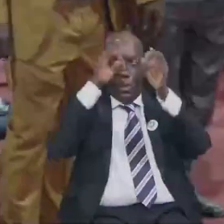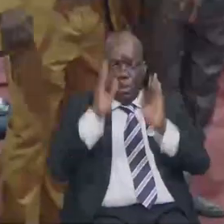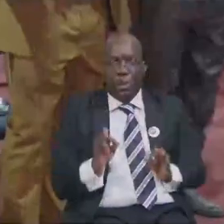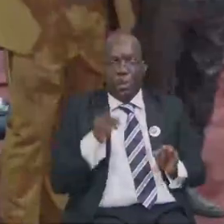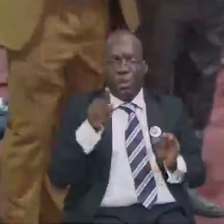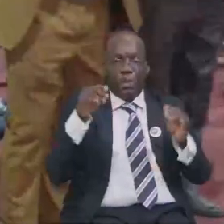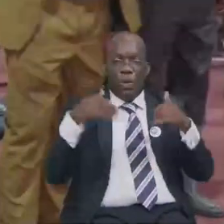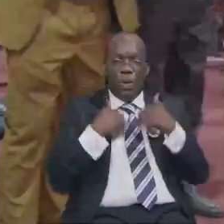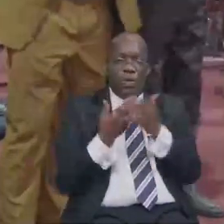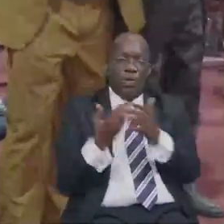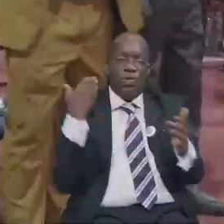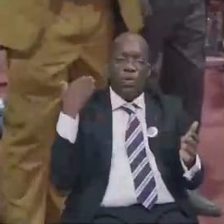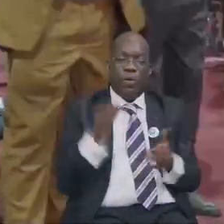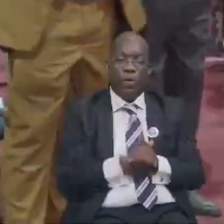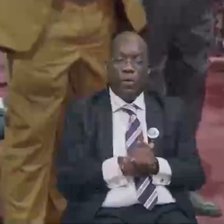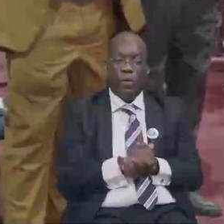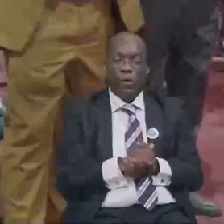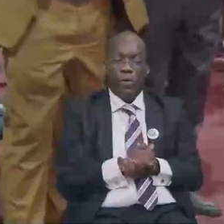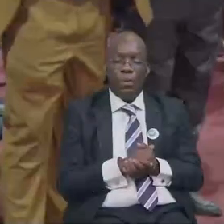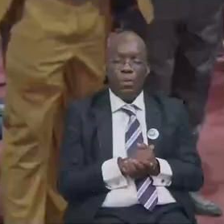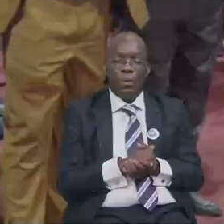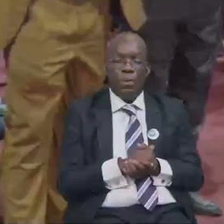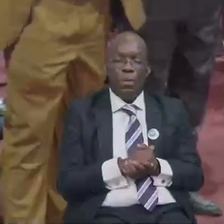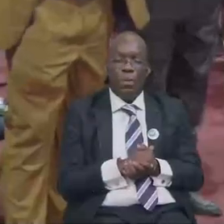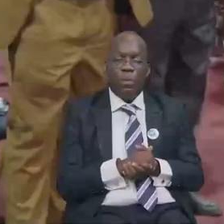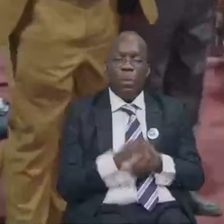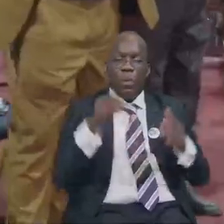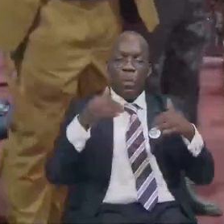Toute la détermination que tu avais avant.